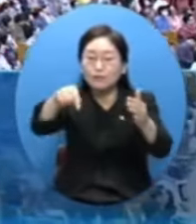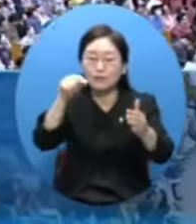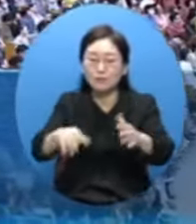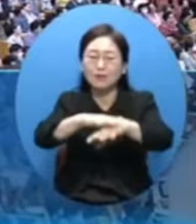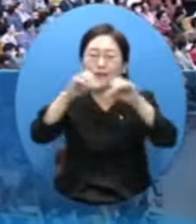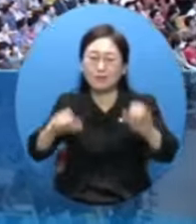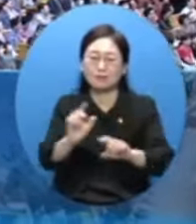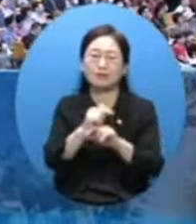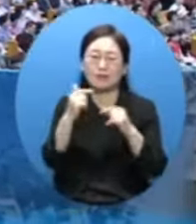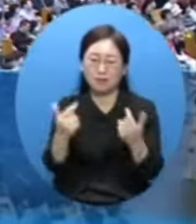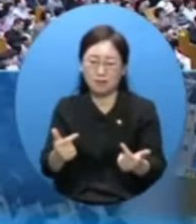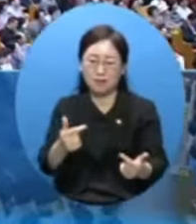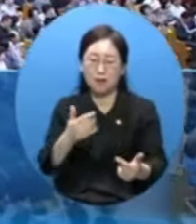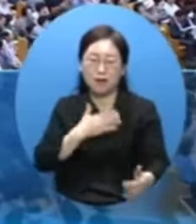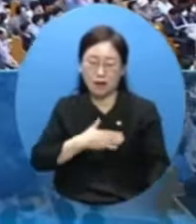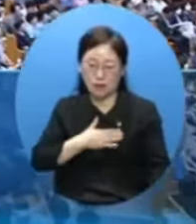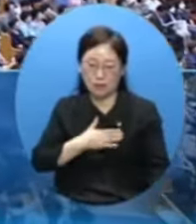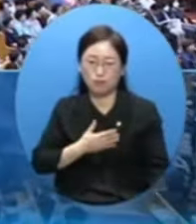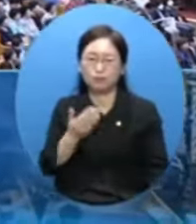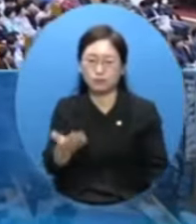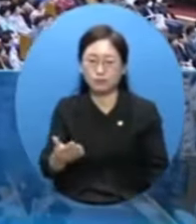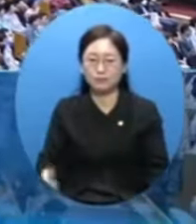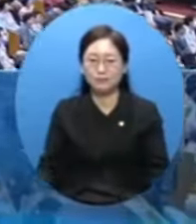헛되지 않은 줄 앎이라